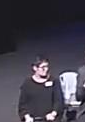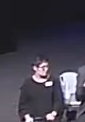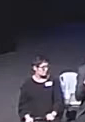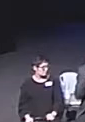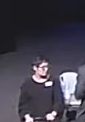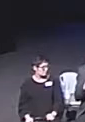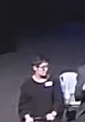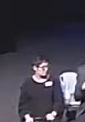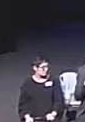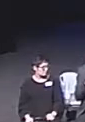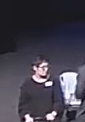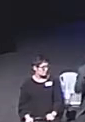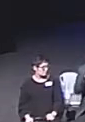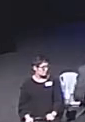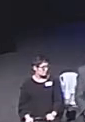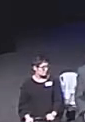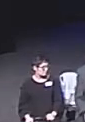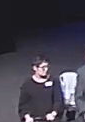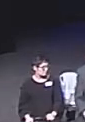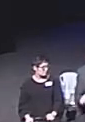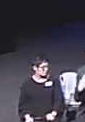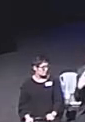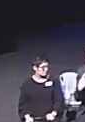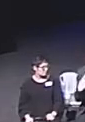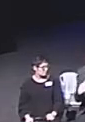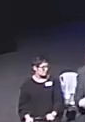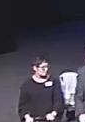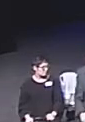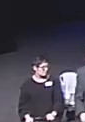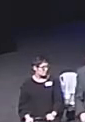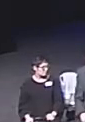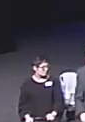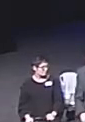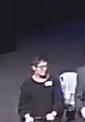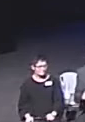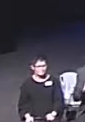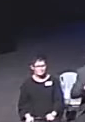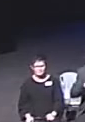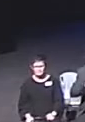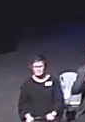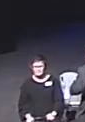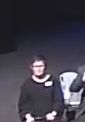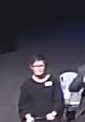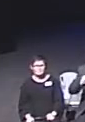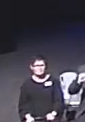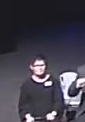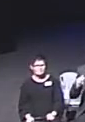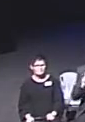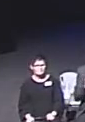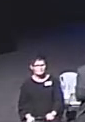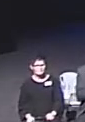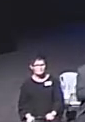pointtia. Ja tästäkin tulee kauhean mielenkiintoinen, tästä, kun nämä käsialat on niin mahtavia.